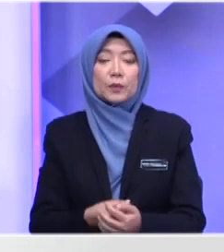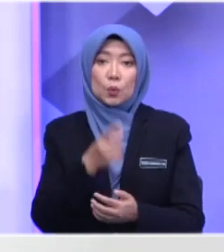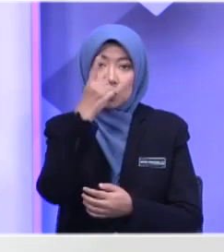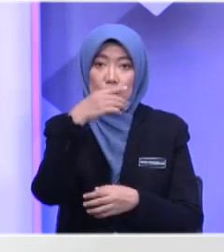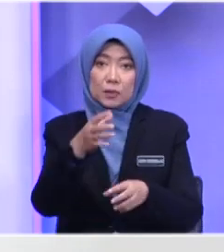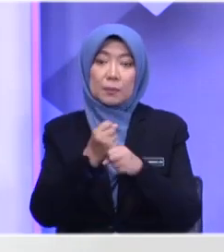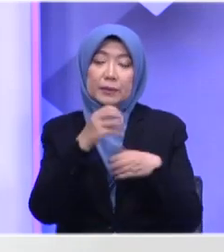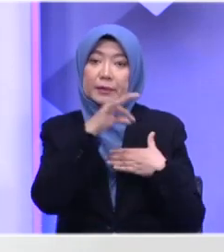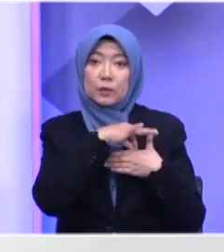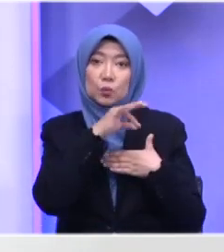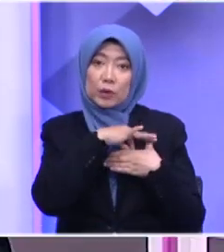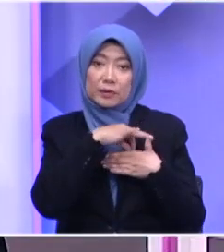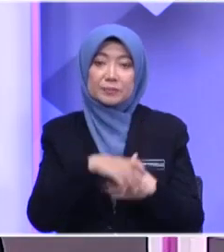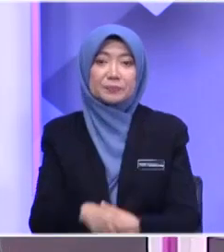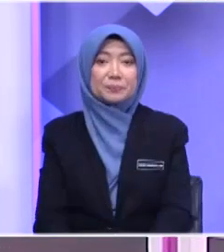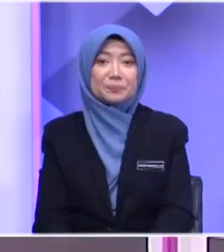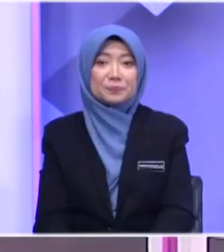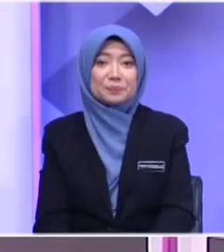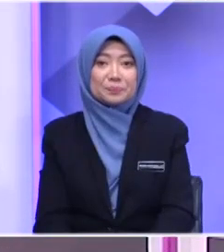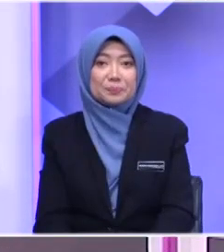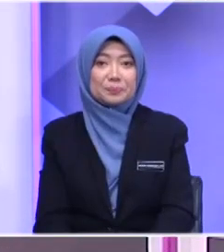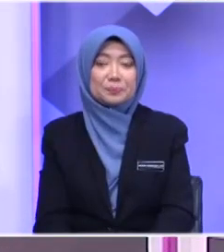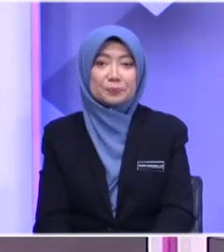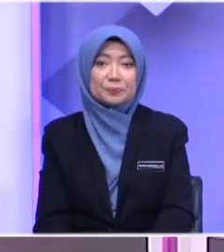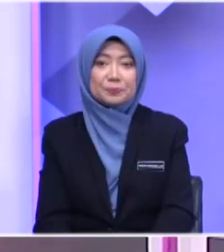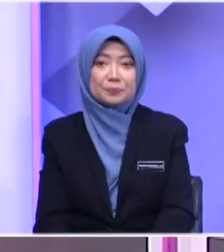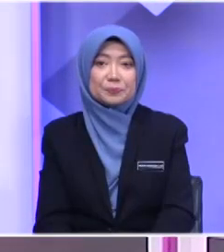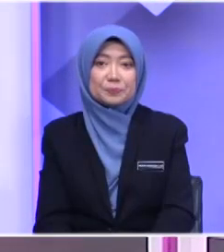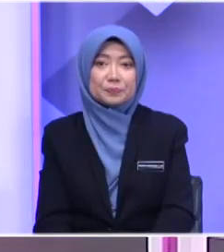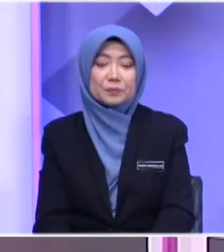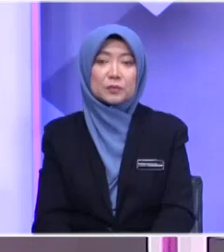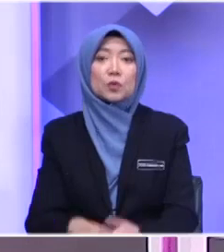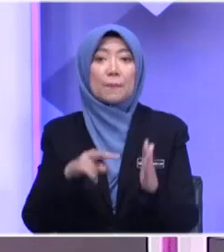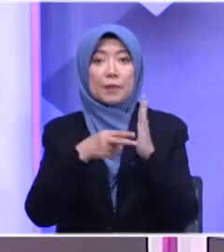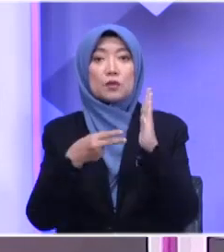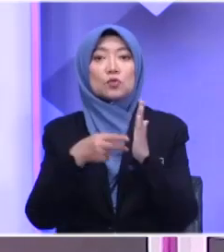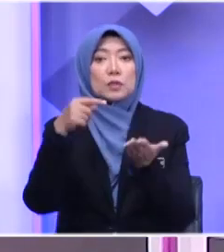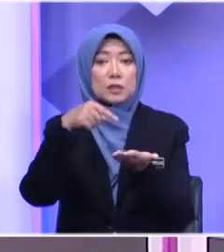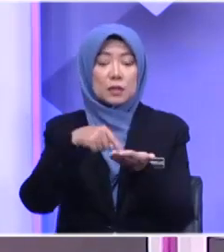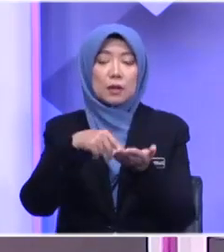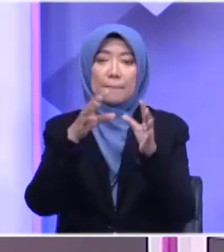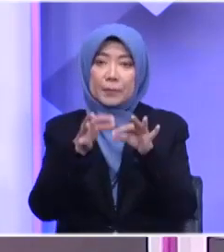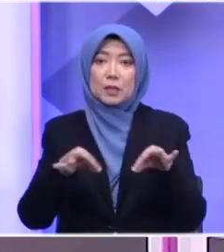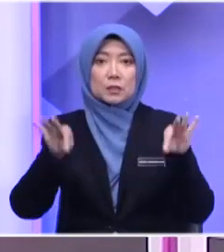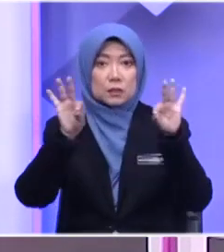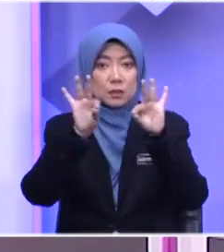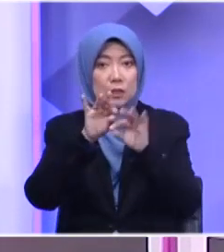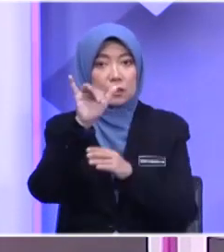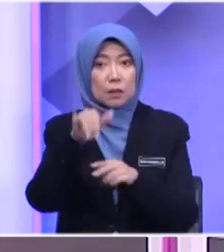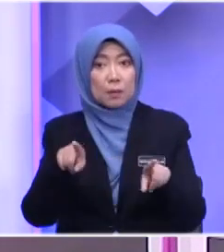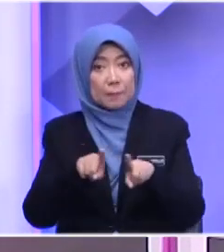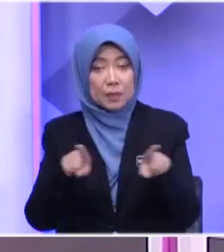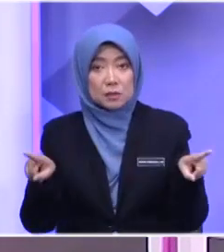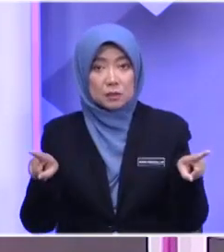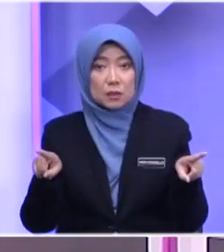keuntungan Oke ada di DVD C inilah penting yang membezakan antara Usahawan dan